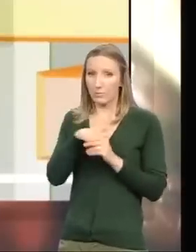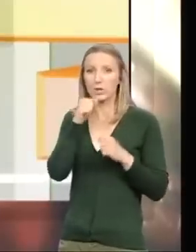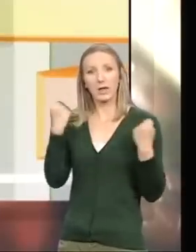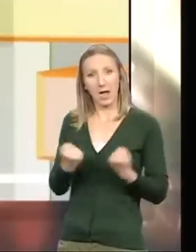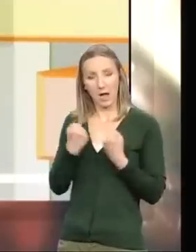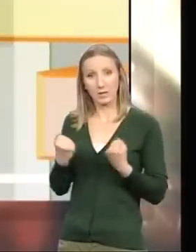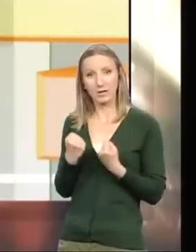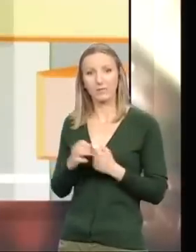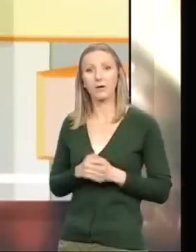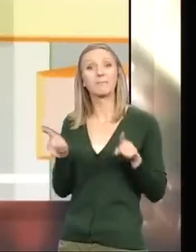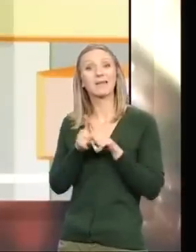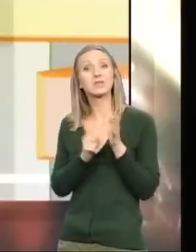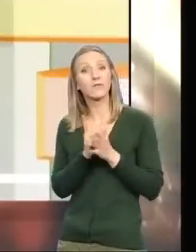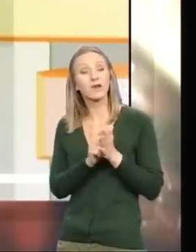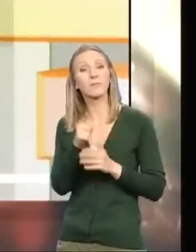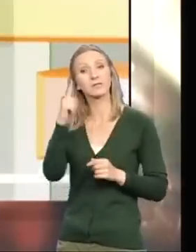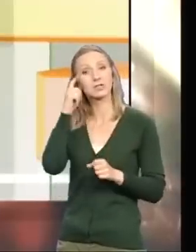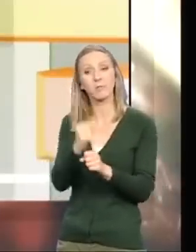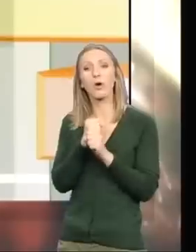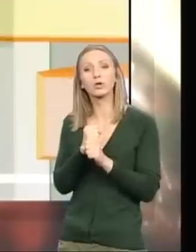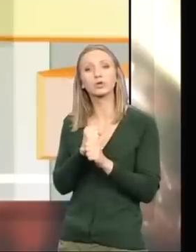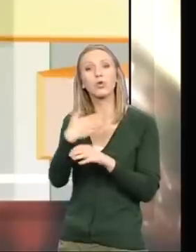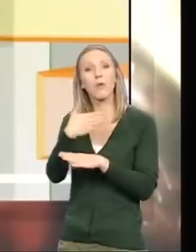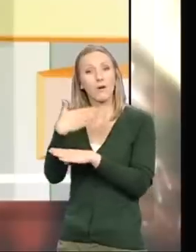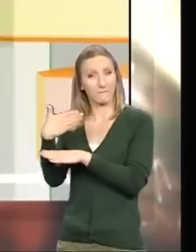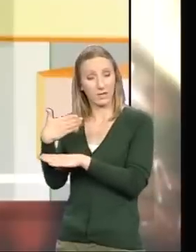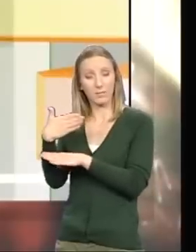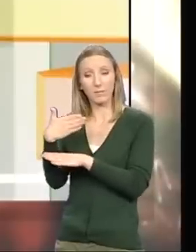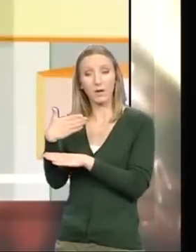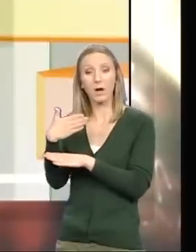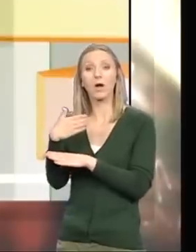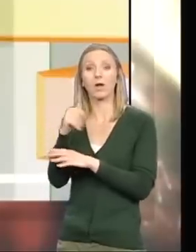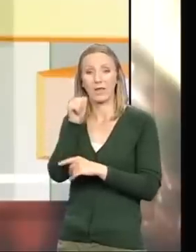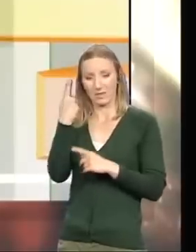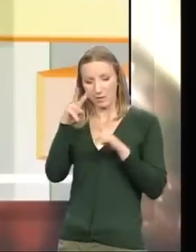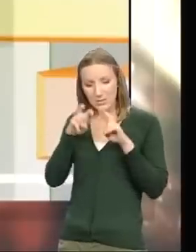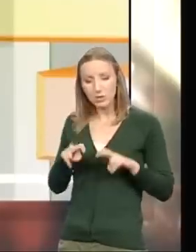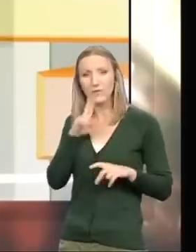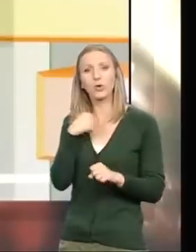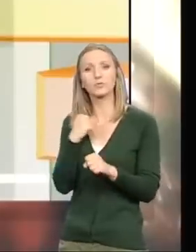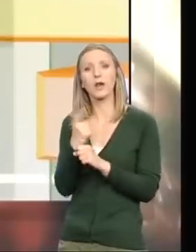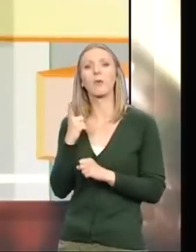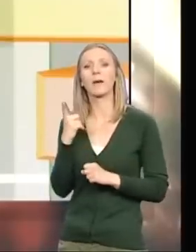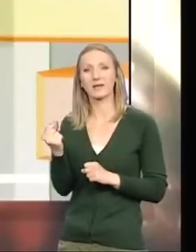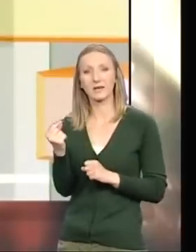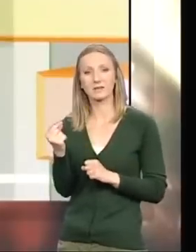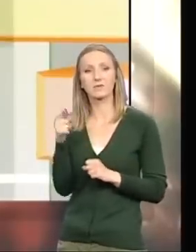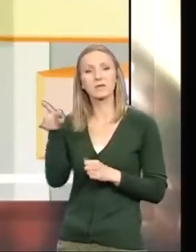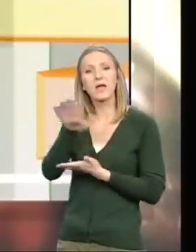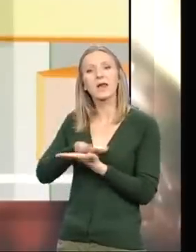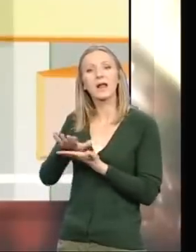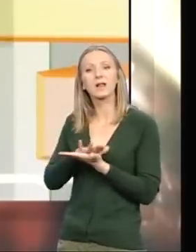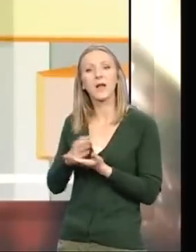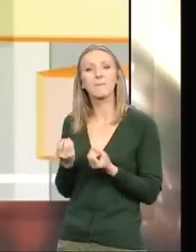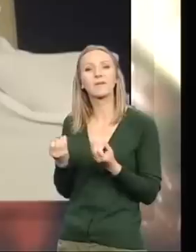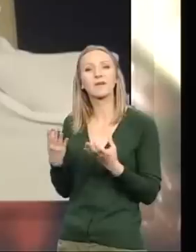aktivne. To isto vremeno znači i podršku ovim preduzećima, jer jedna studija koju smo radili u partnerstvu sa Regionalnom prirodnom